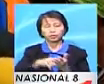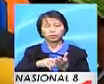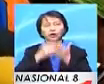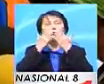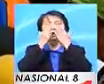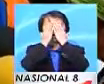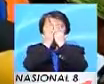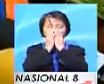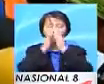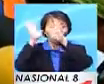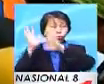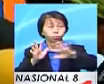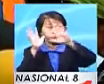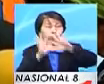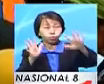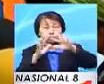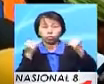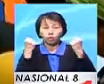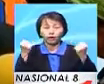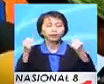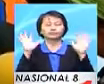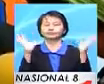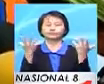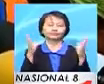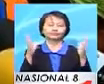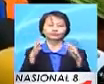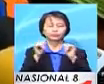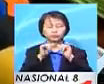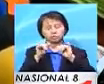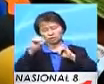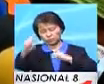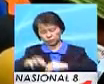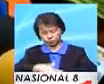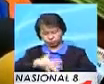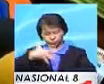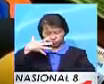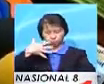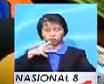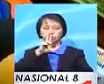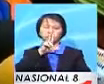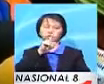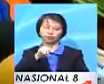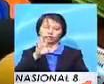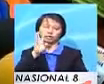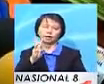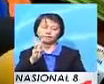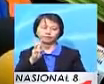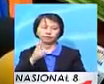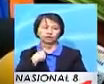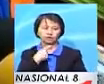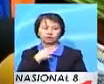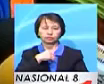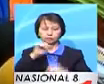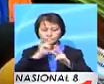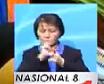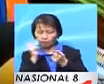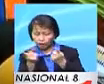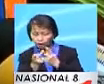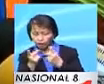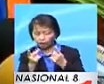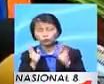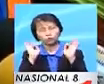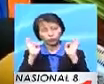kuat. Jadi dengan paras tertinggi 3.6, kita dia punya keadaan taklah berapa